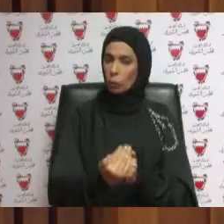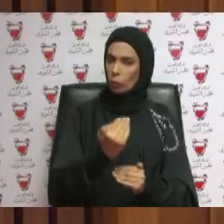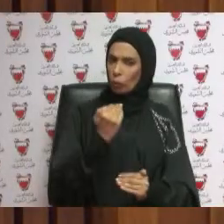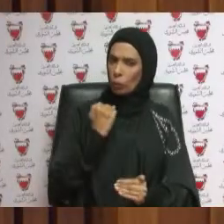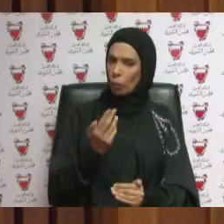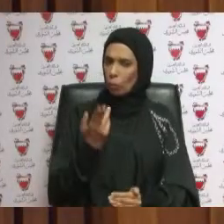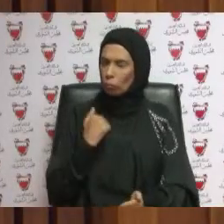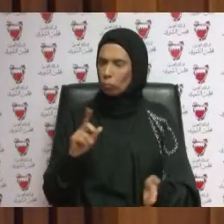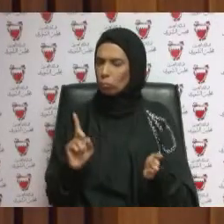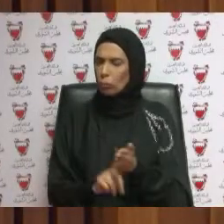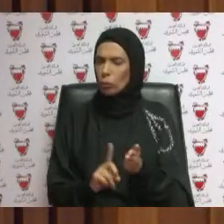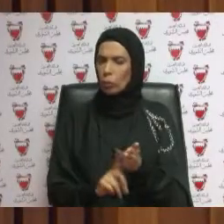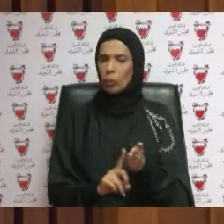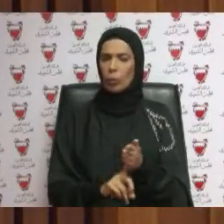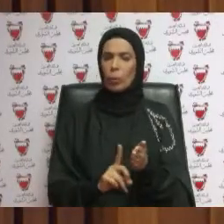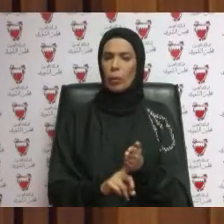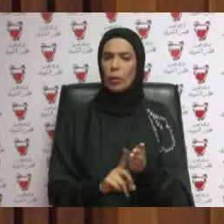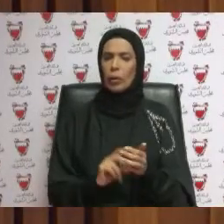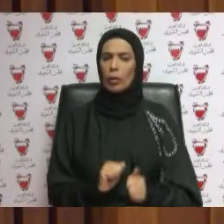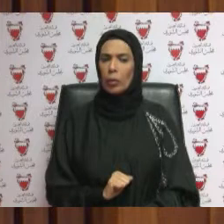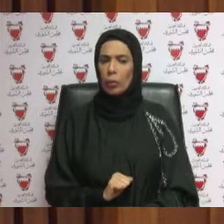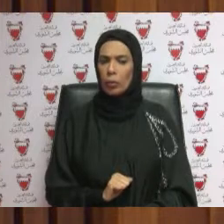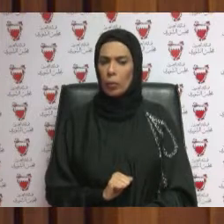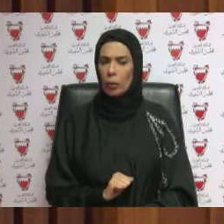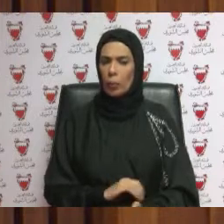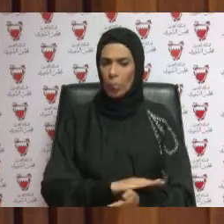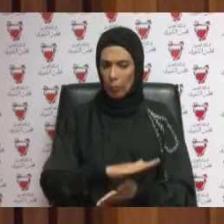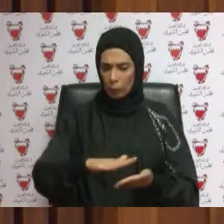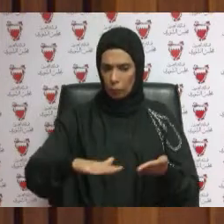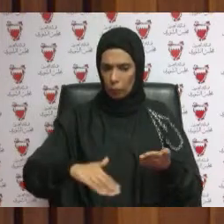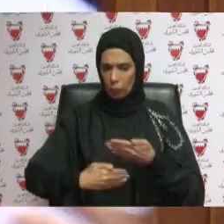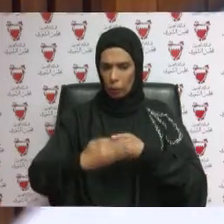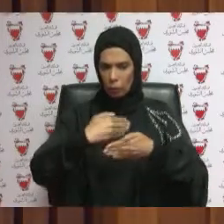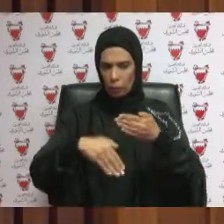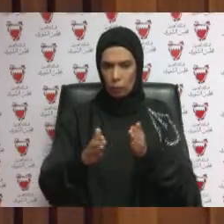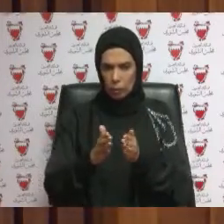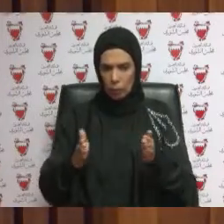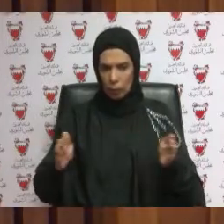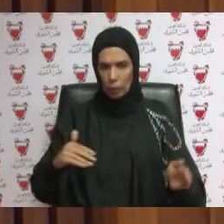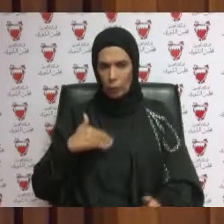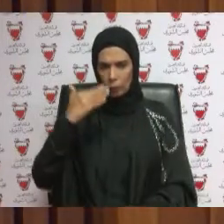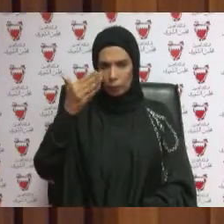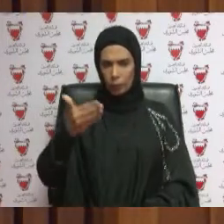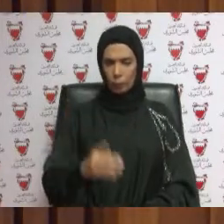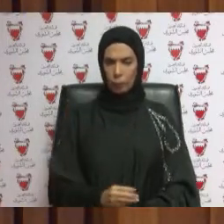الإخلاء بها، وكذا الأخذ في الاعتبار الحيز العمراني وتوسعاته المستقبلية.